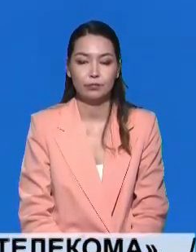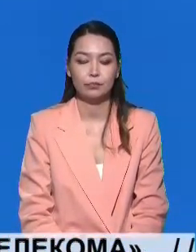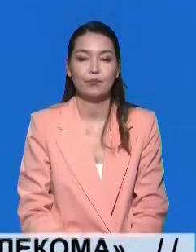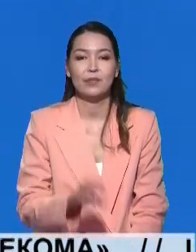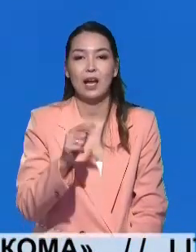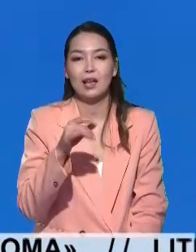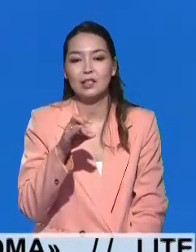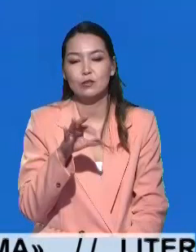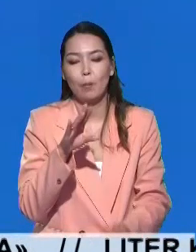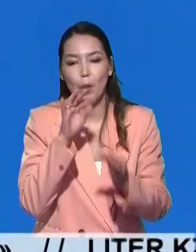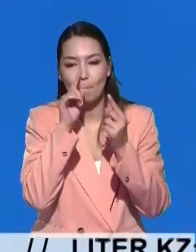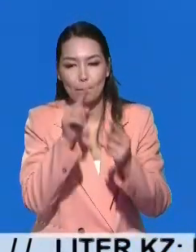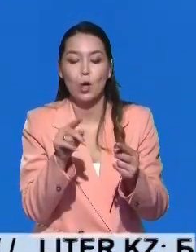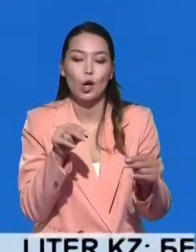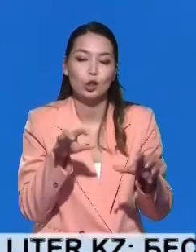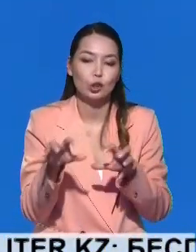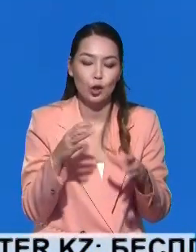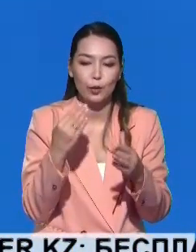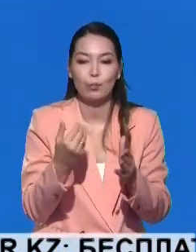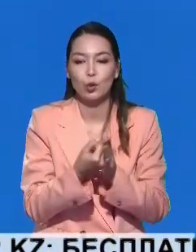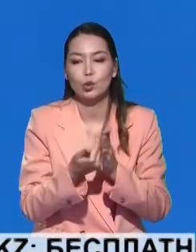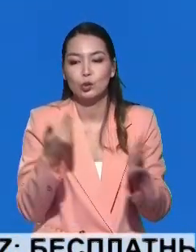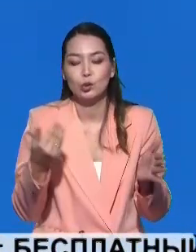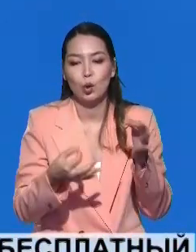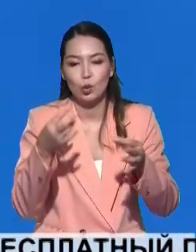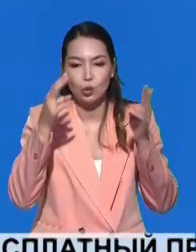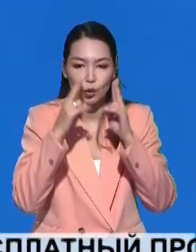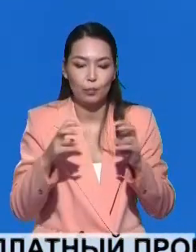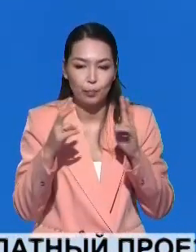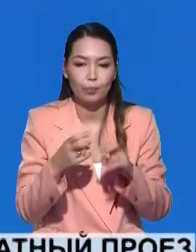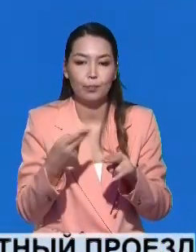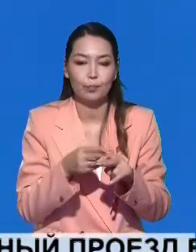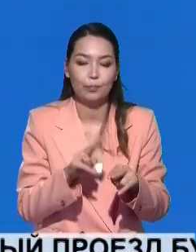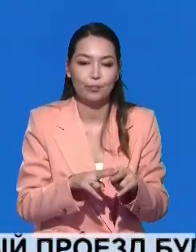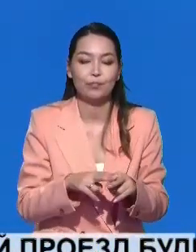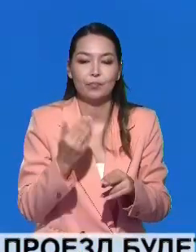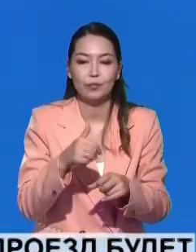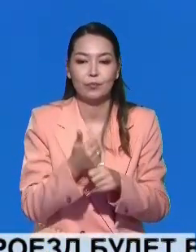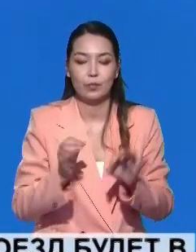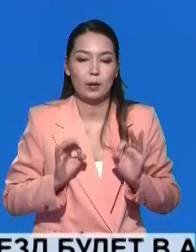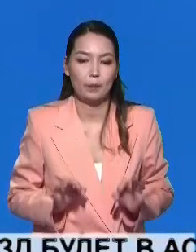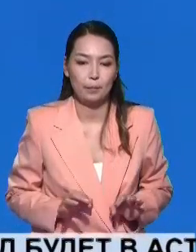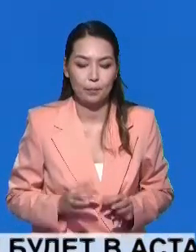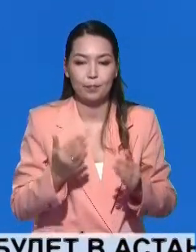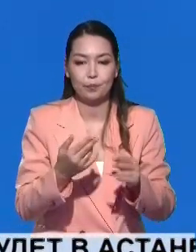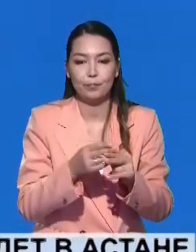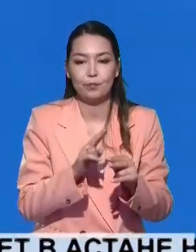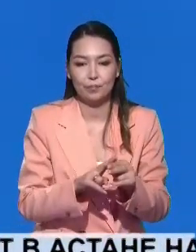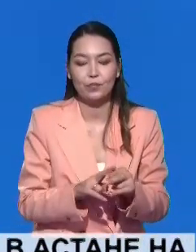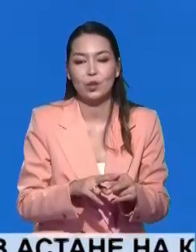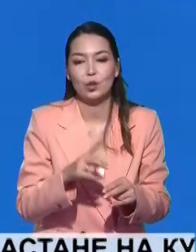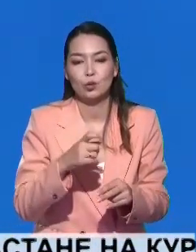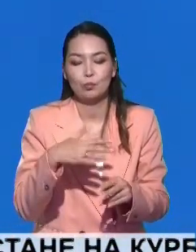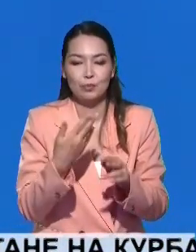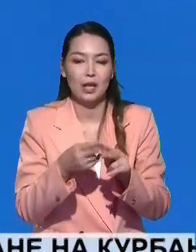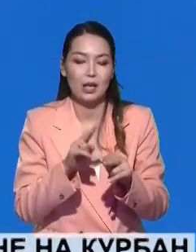Агентством по противодействию коррупции в рамках досудебного расследования, согласованного генеральным прокурором, в соответствии со статьей 550